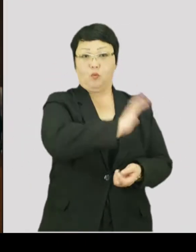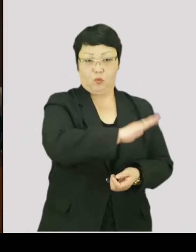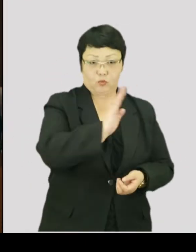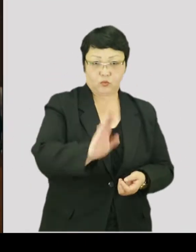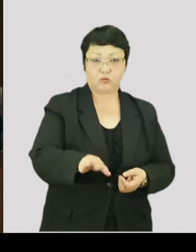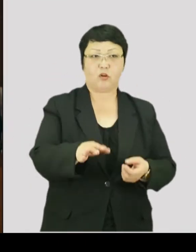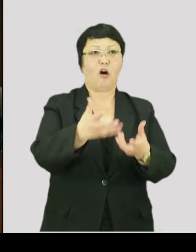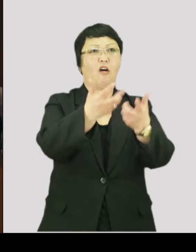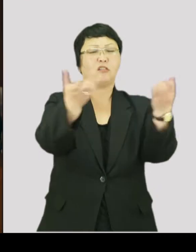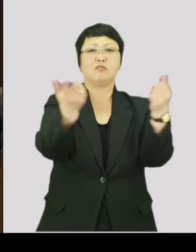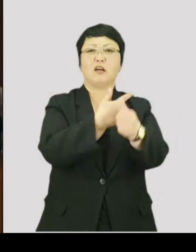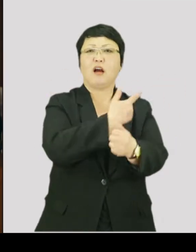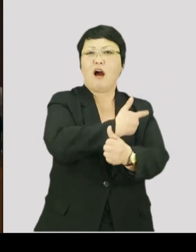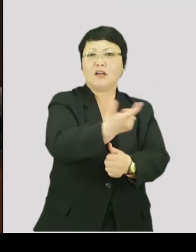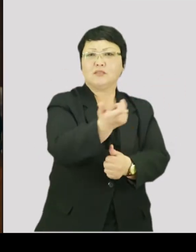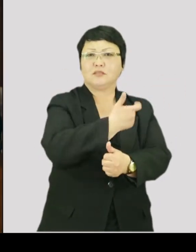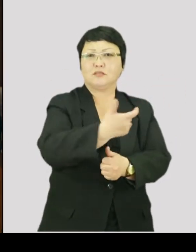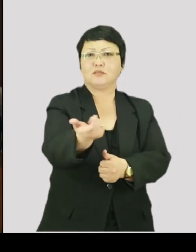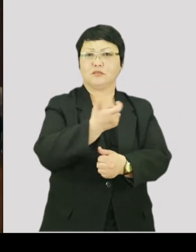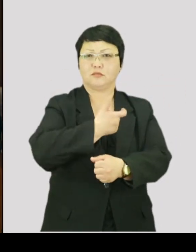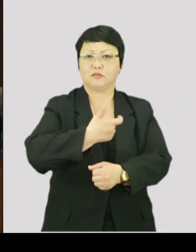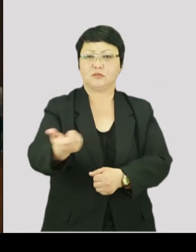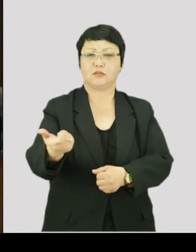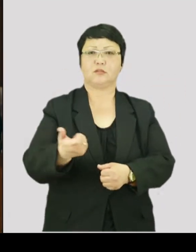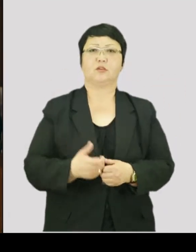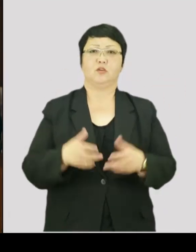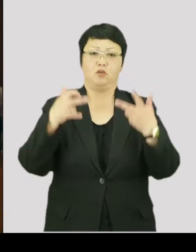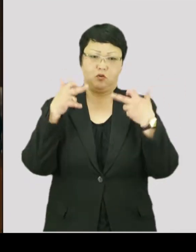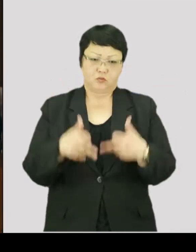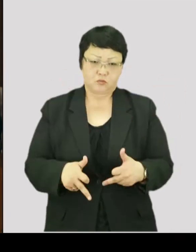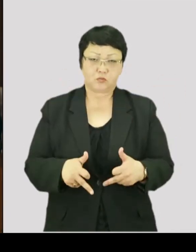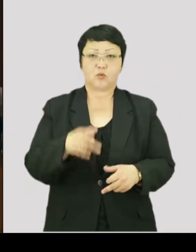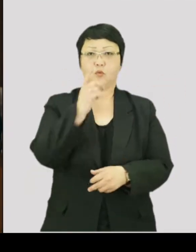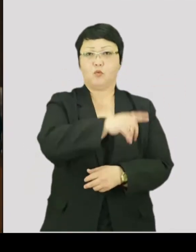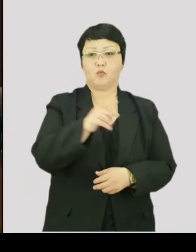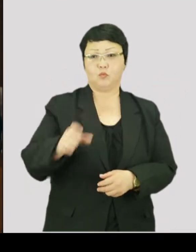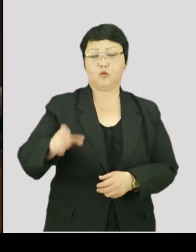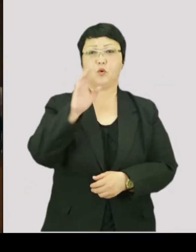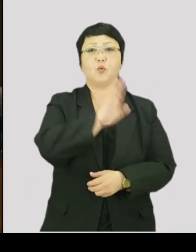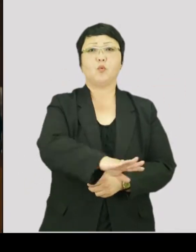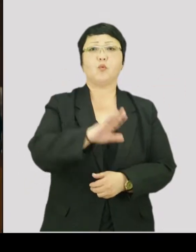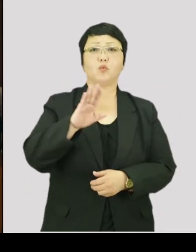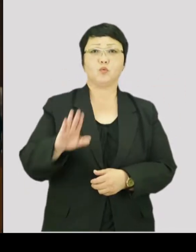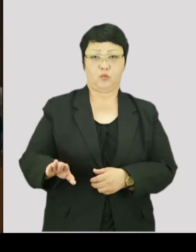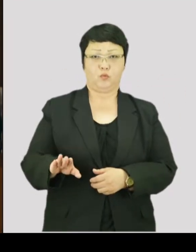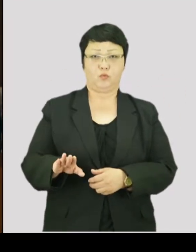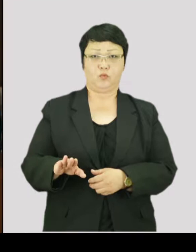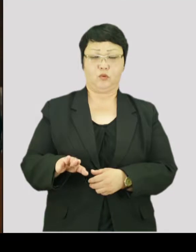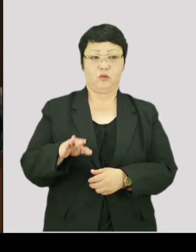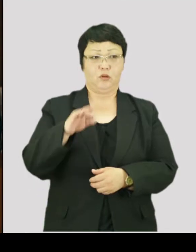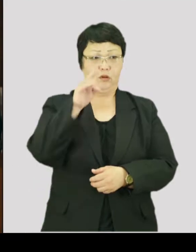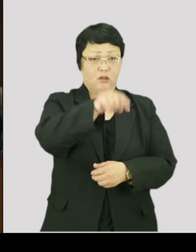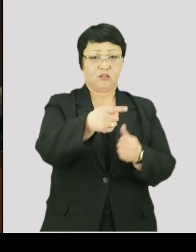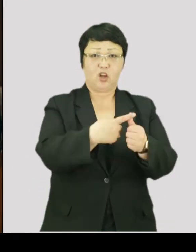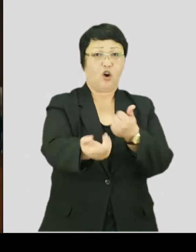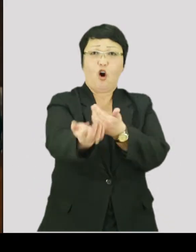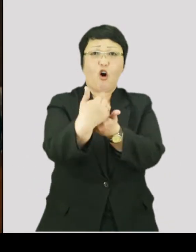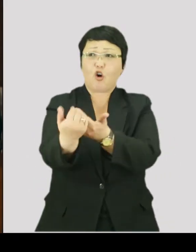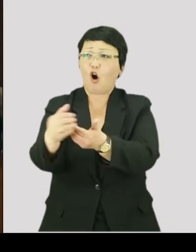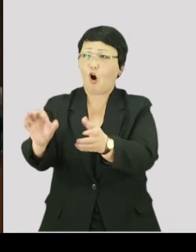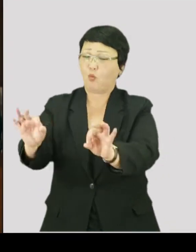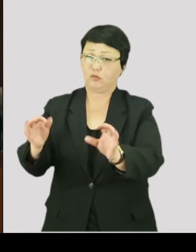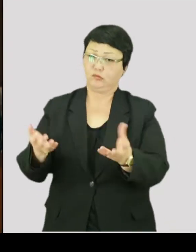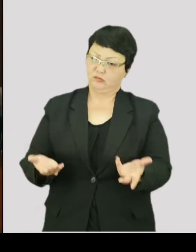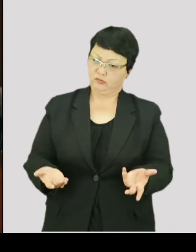бэрхшээлтэй хүүхдүүд хасагдлаа бас ийм одоо хөгжлийн бэрхшээлтэй хүмүүсийн хүүхдүүд энэ юунд